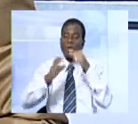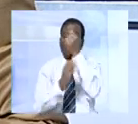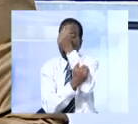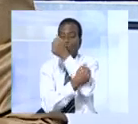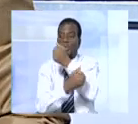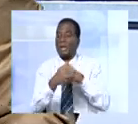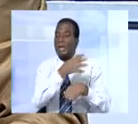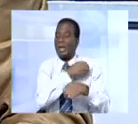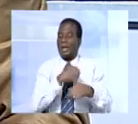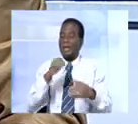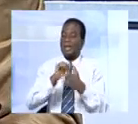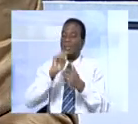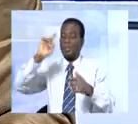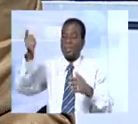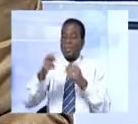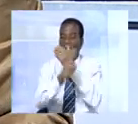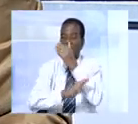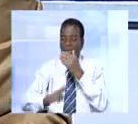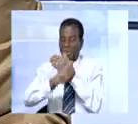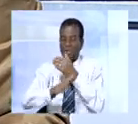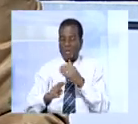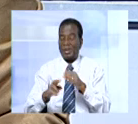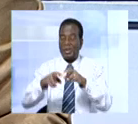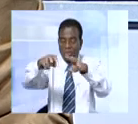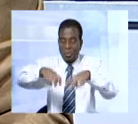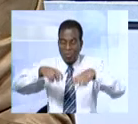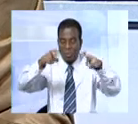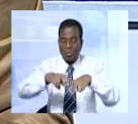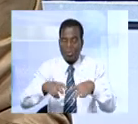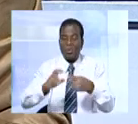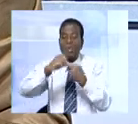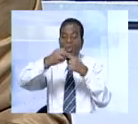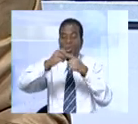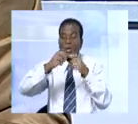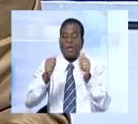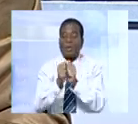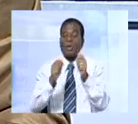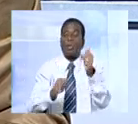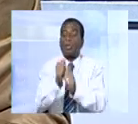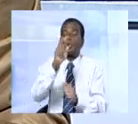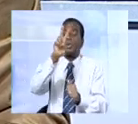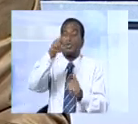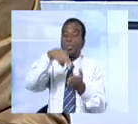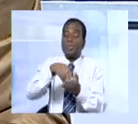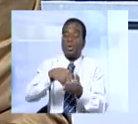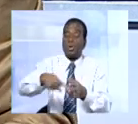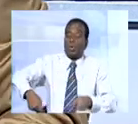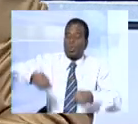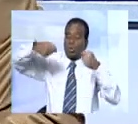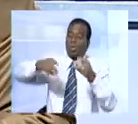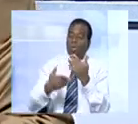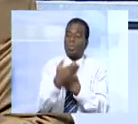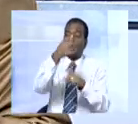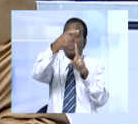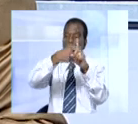qui est la première zone de production de tomates en Côte d'Ivoire avec plus de 2000 tonnes par mois et qui produit également